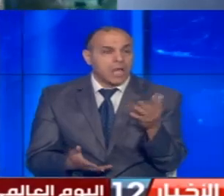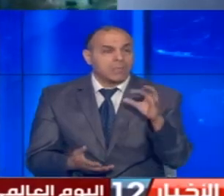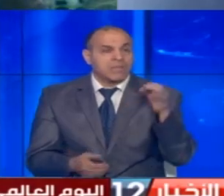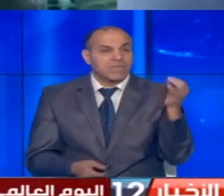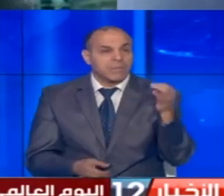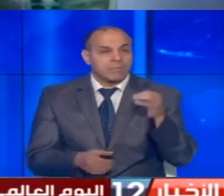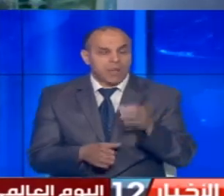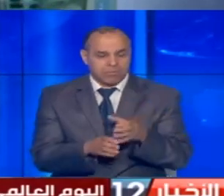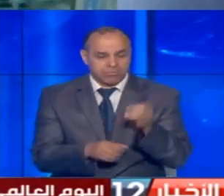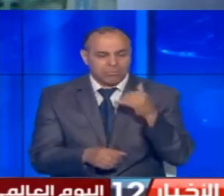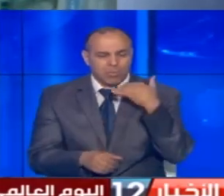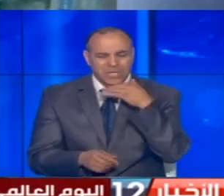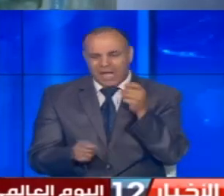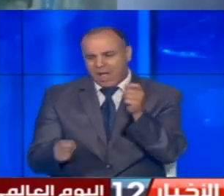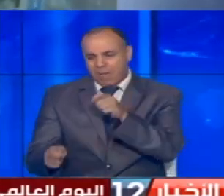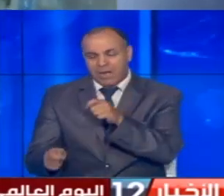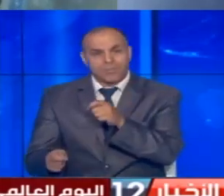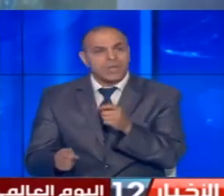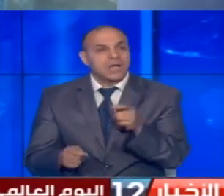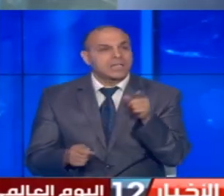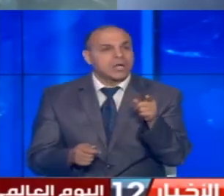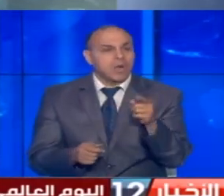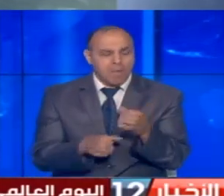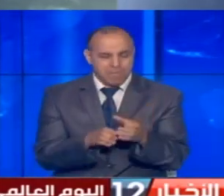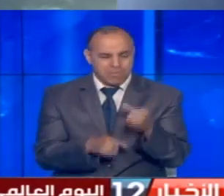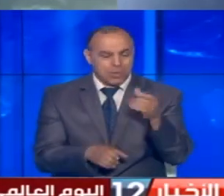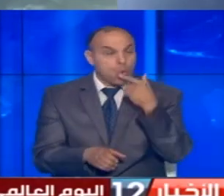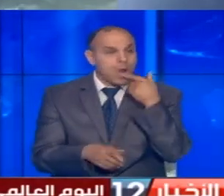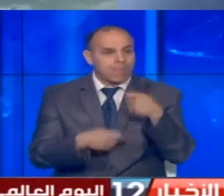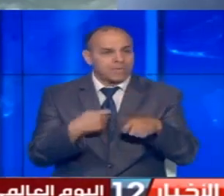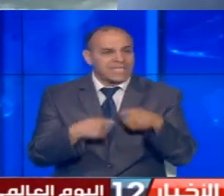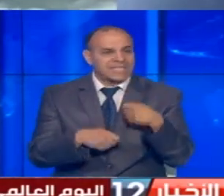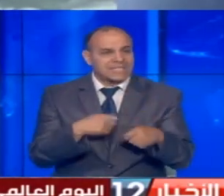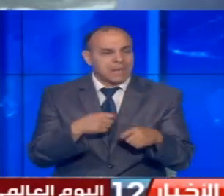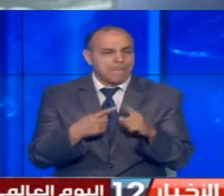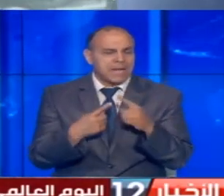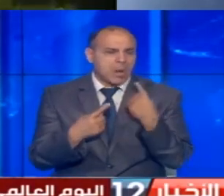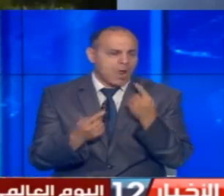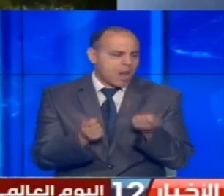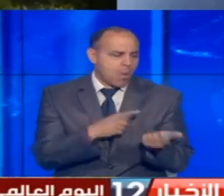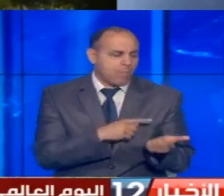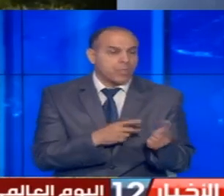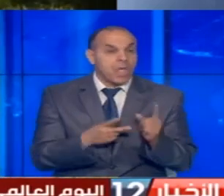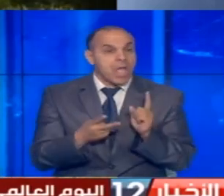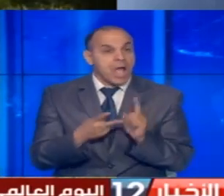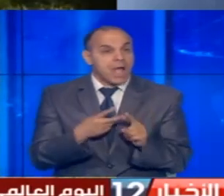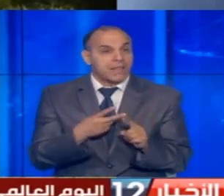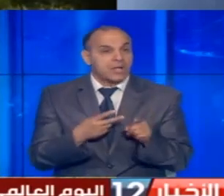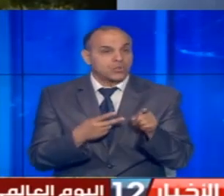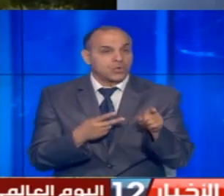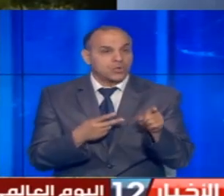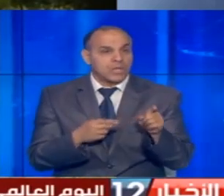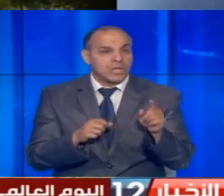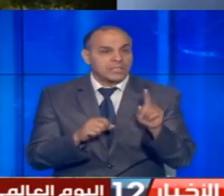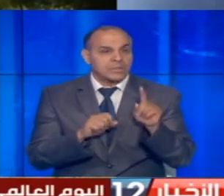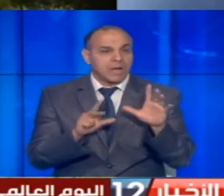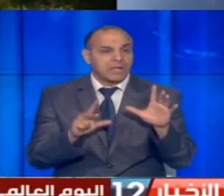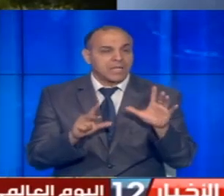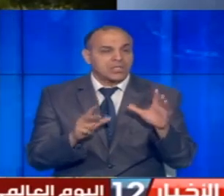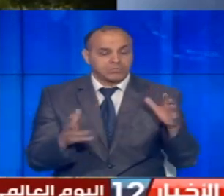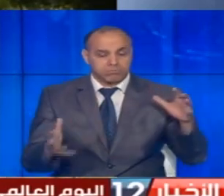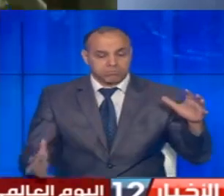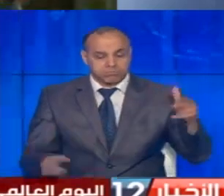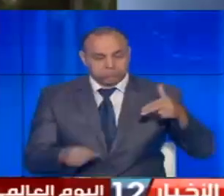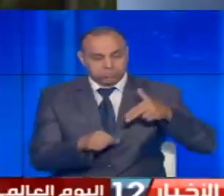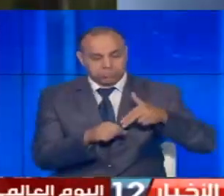من القمامة البحرية تتكون من البلاستيك القابل للاستخدام مرة واحدة، ويتم استخدام 17 برميل من